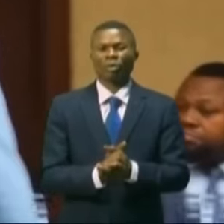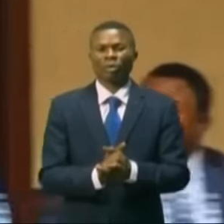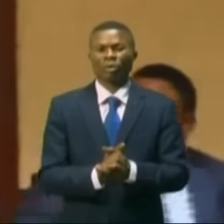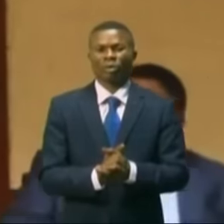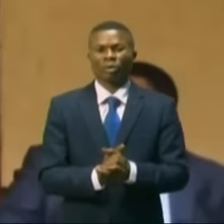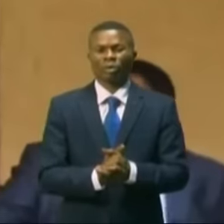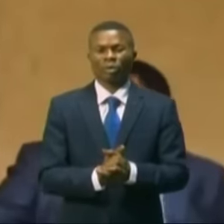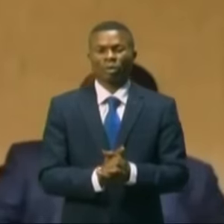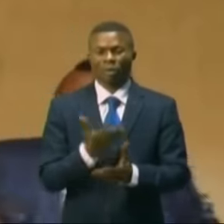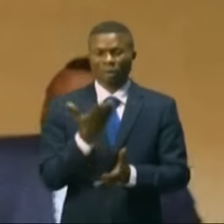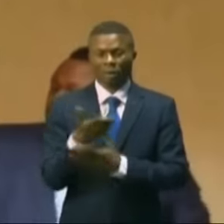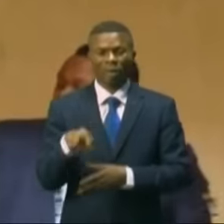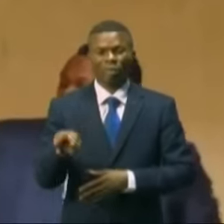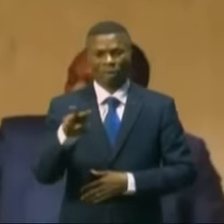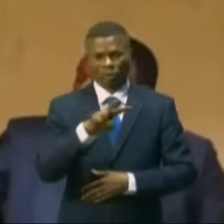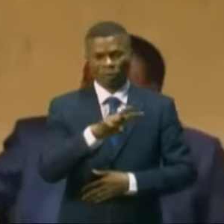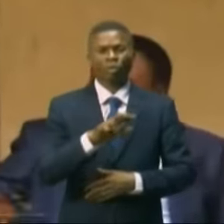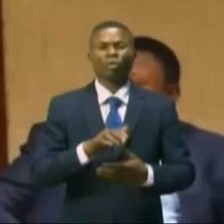Je vous en prie.